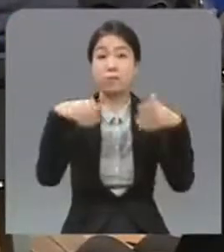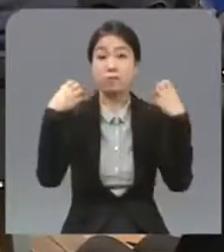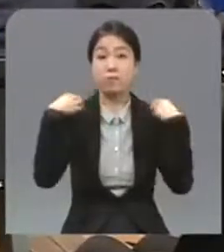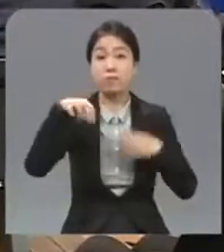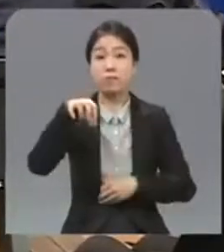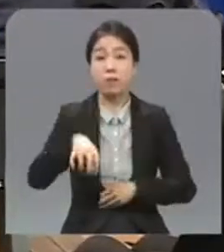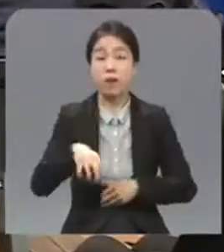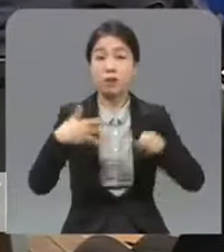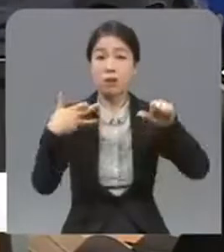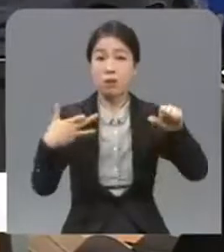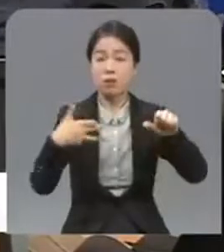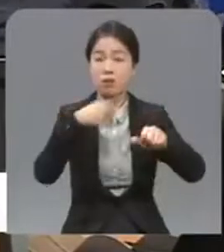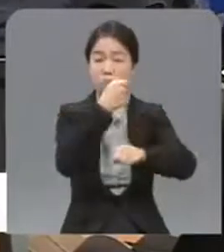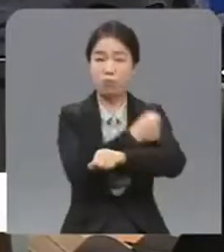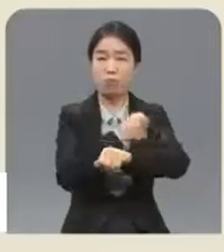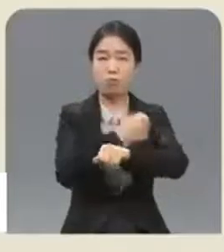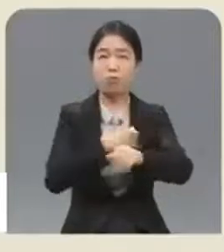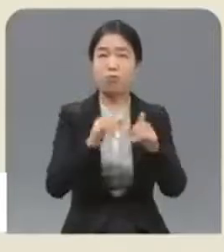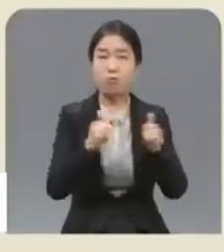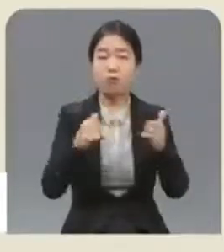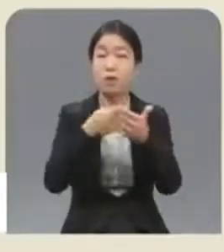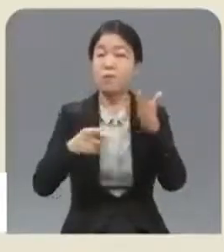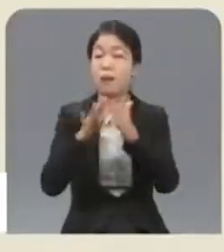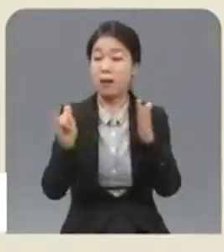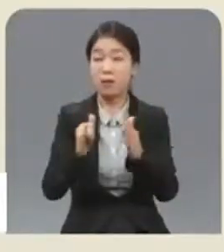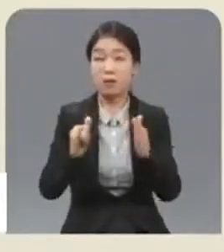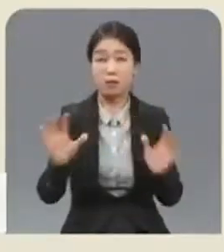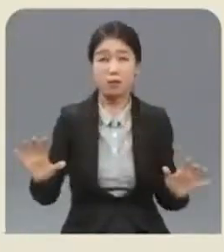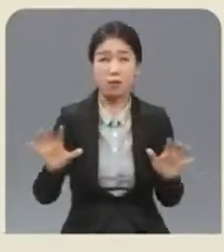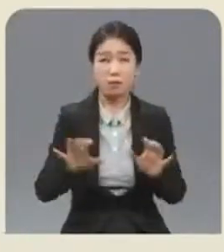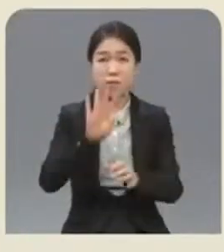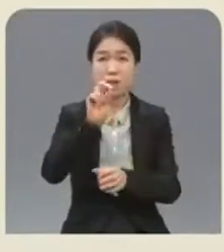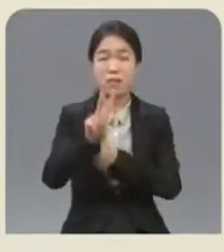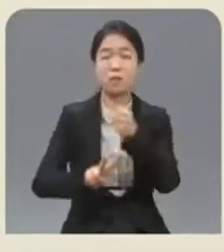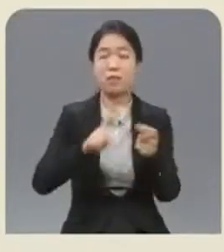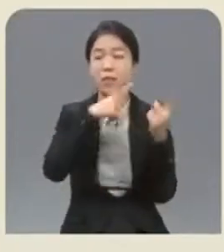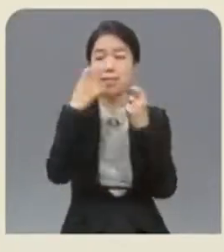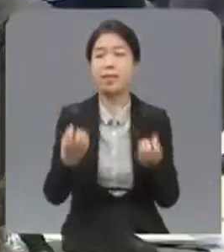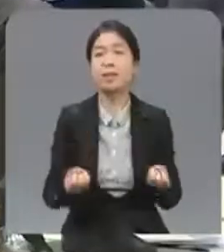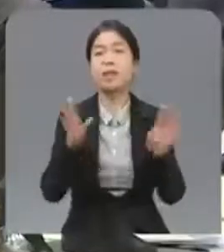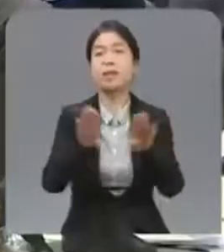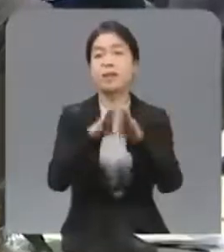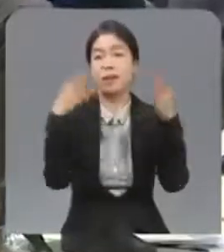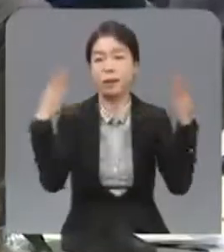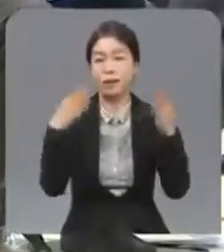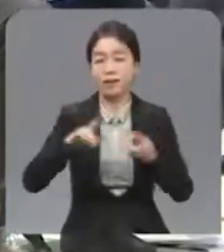전남도청에서도 5.18 유공자와 유족 등이 참여한 가운데 42주년 기념행사가 열려